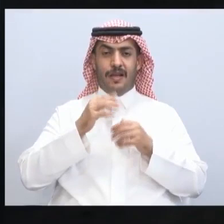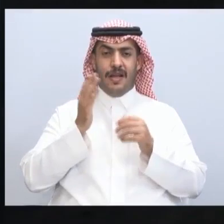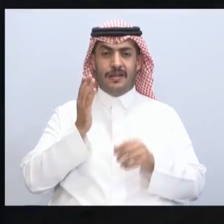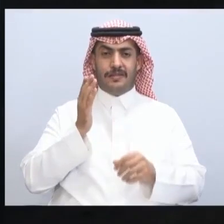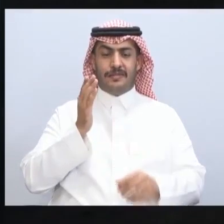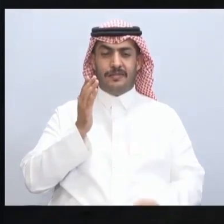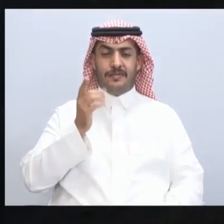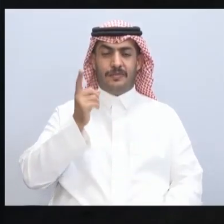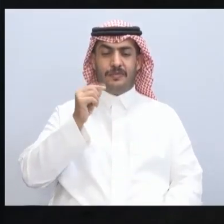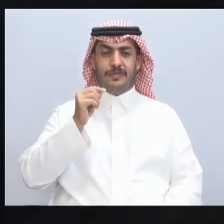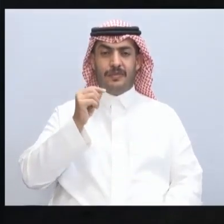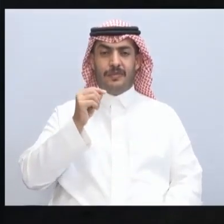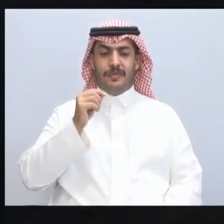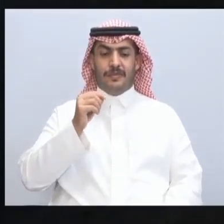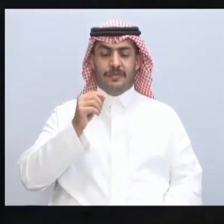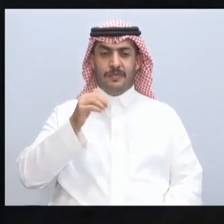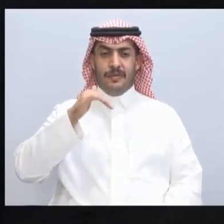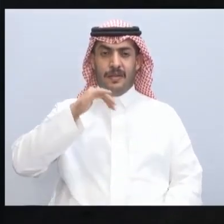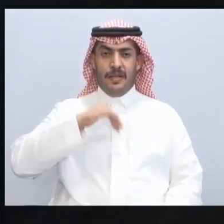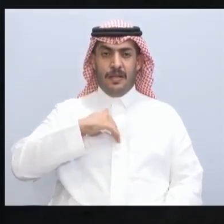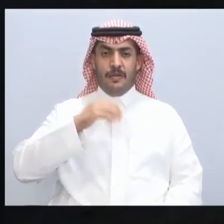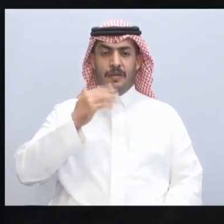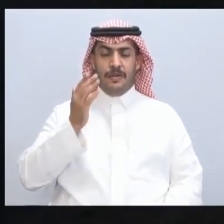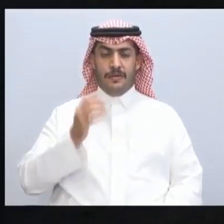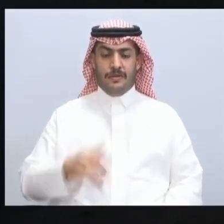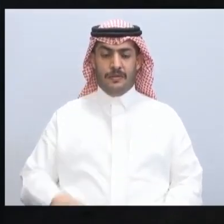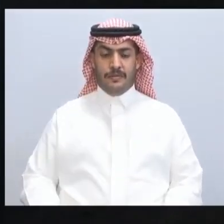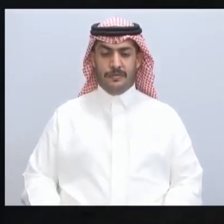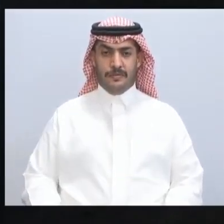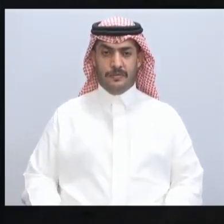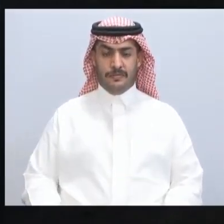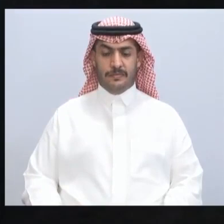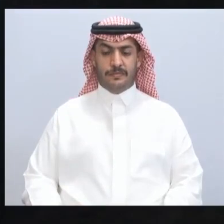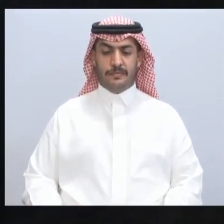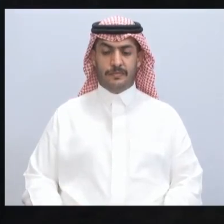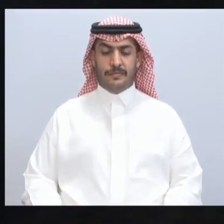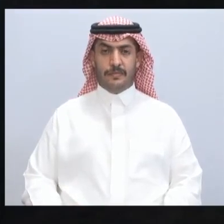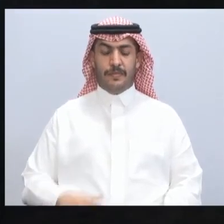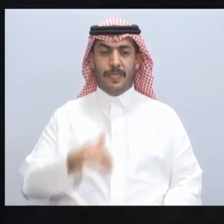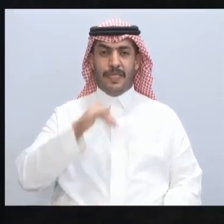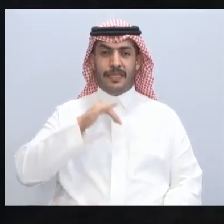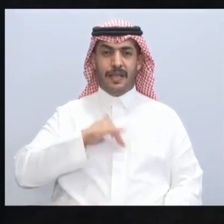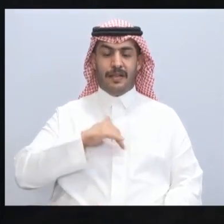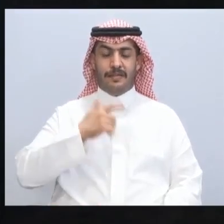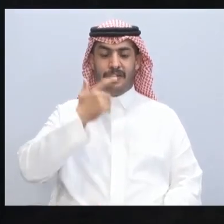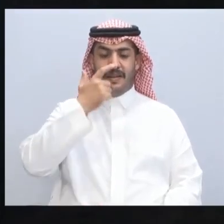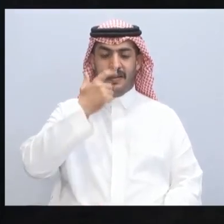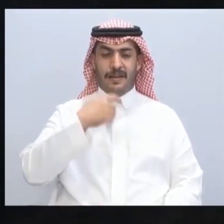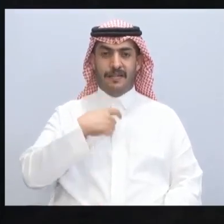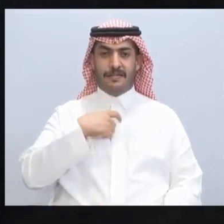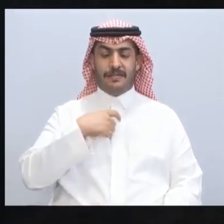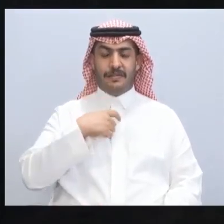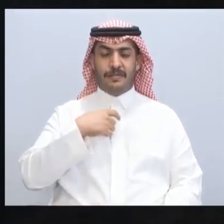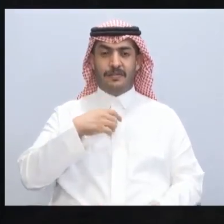خارجيه واخيرا داخليه و وخارجيه الداخليه تكون في النفس